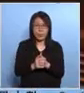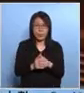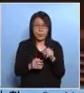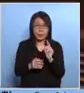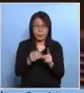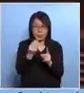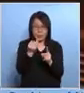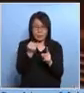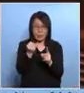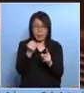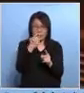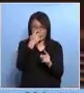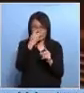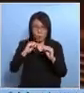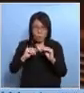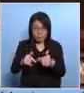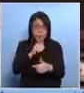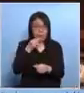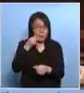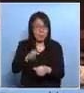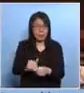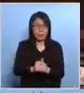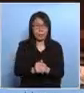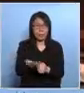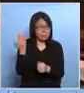磅。呢啲我諗頭先都好多